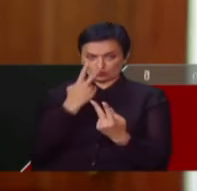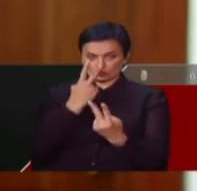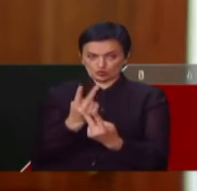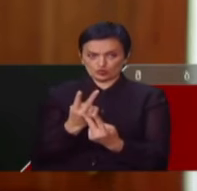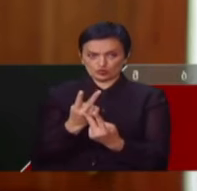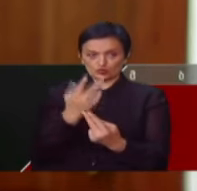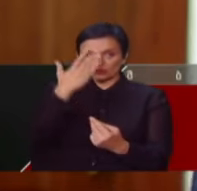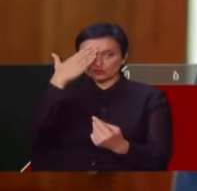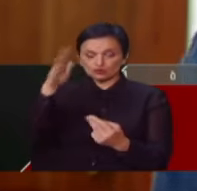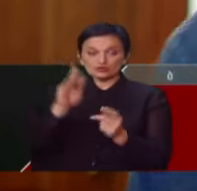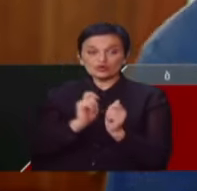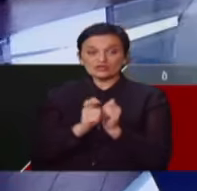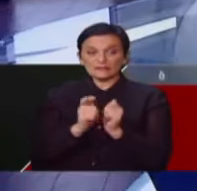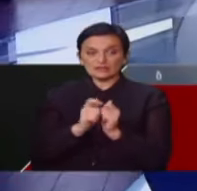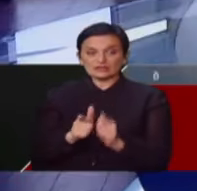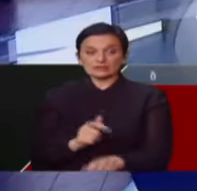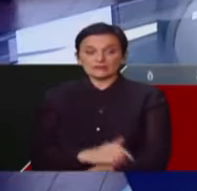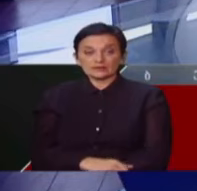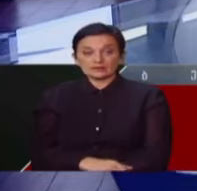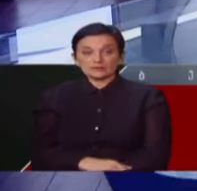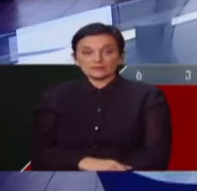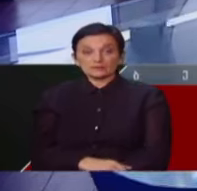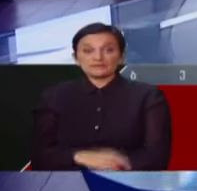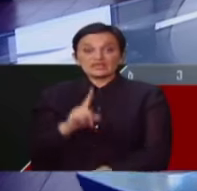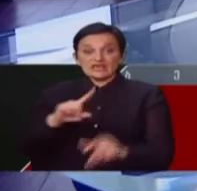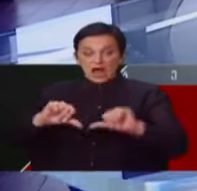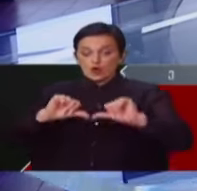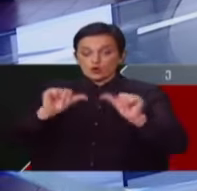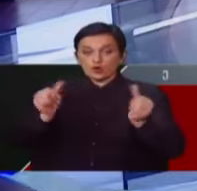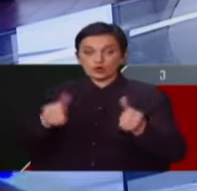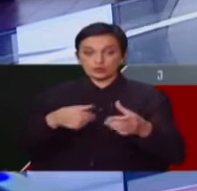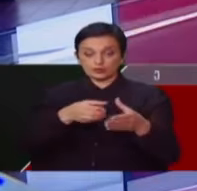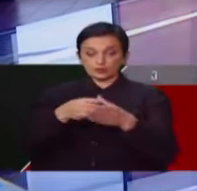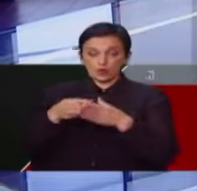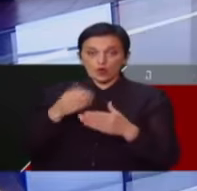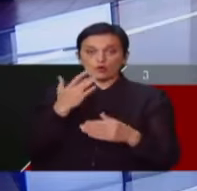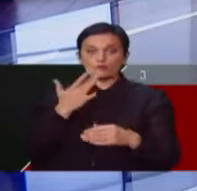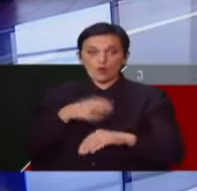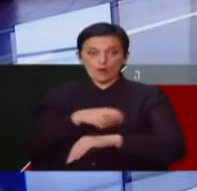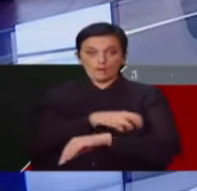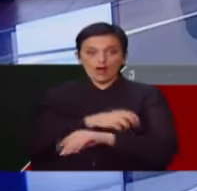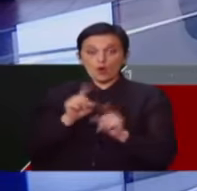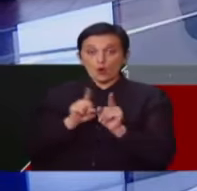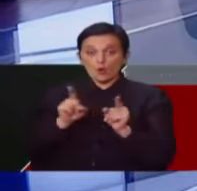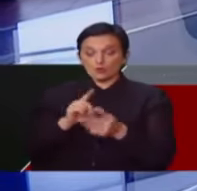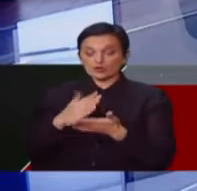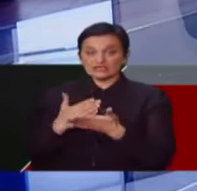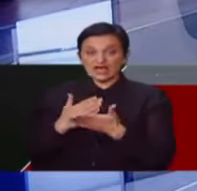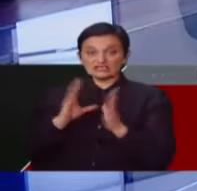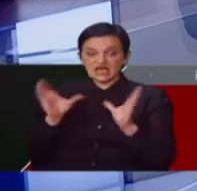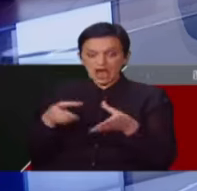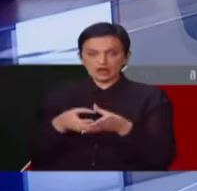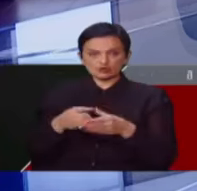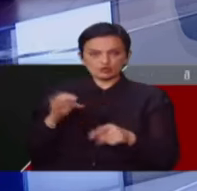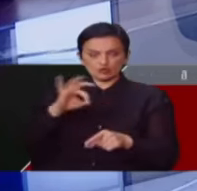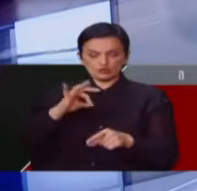მათ შორის უცხოური დაფინანსებით. და კონფიგურაციის წარდგებიან პოლიტიკური პარტიები არჩევნებზე. ოპოზიციის ნაწილი ერთიანობის